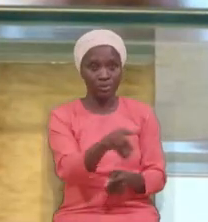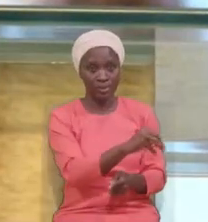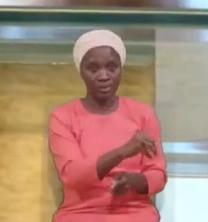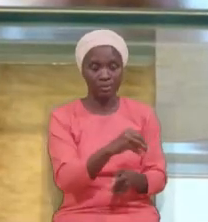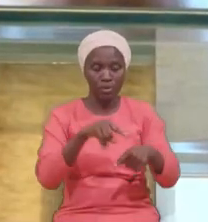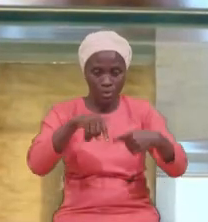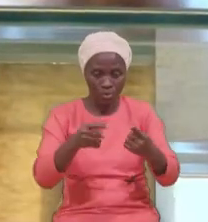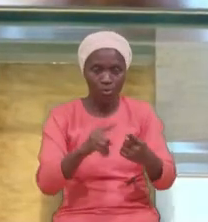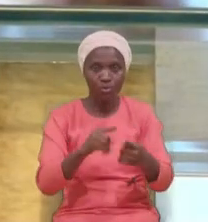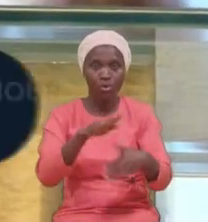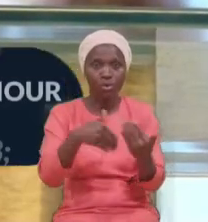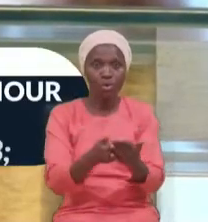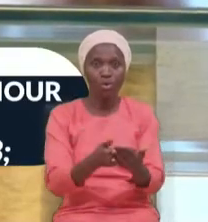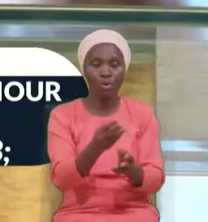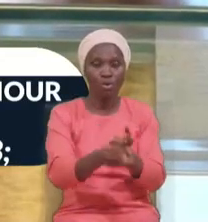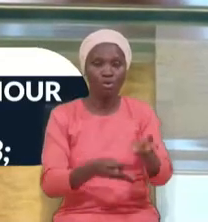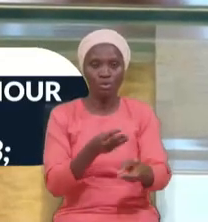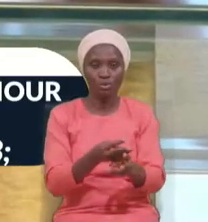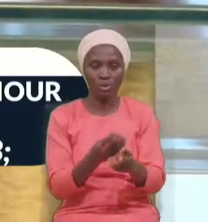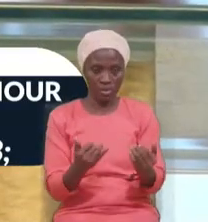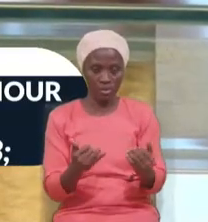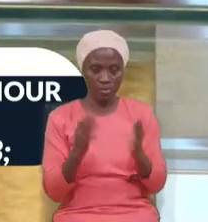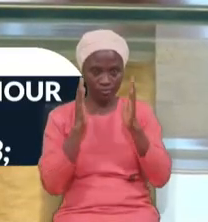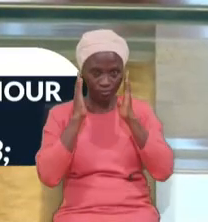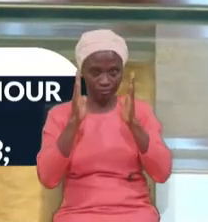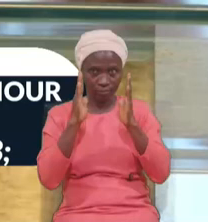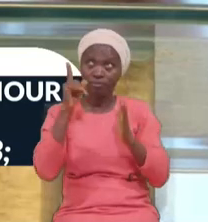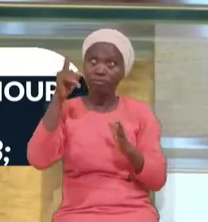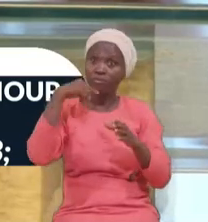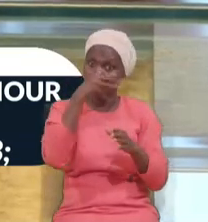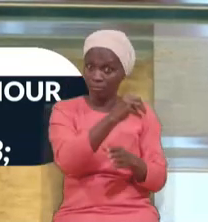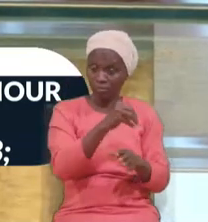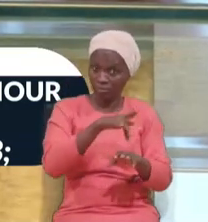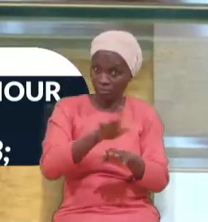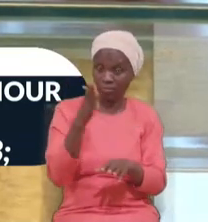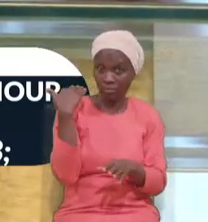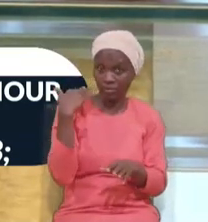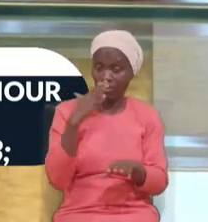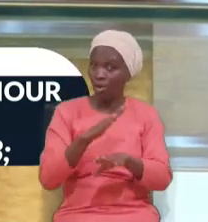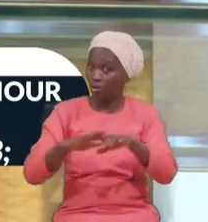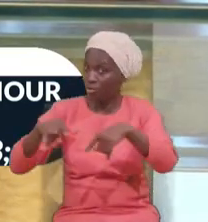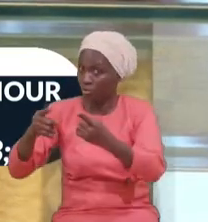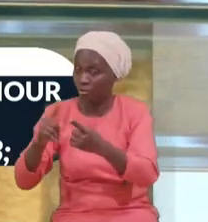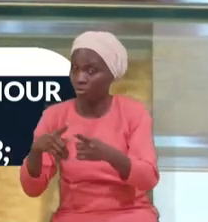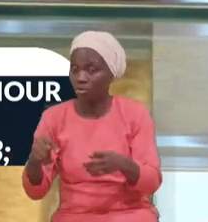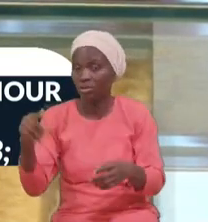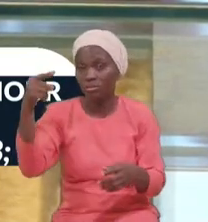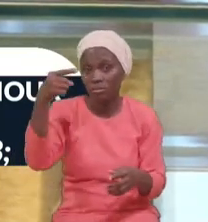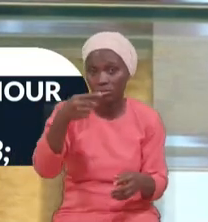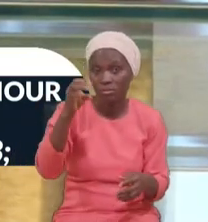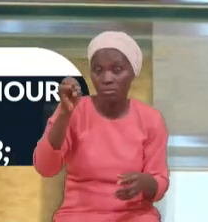Marc 16, verset 15. Puis il leur dit, allez partout le monde. Attendez, il leur avait dit que n'allez pas vers les